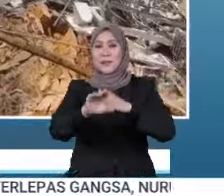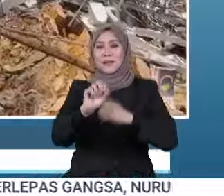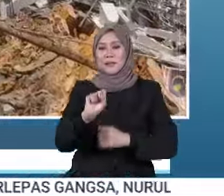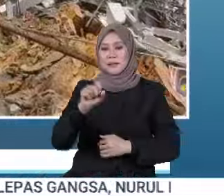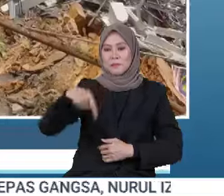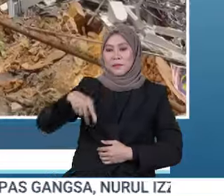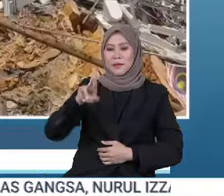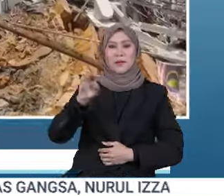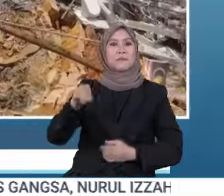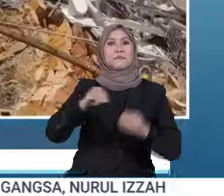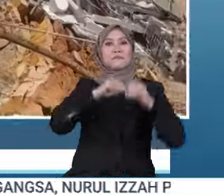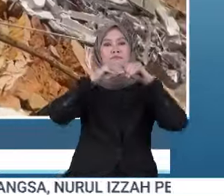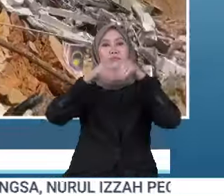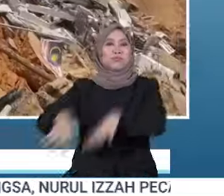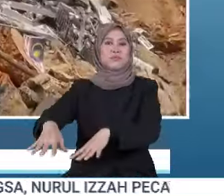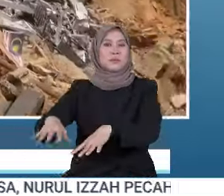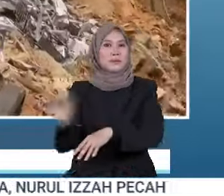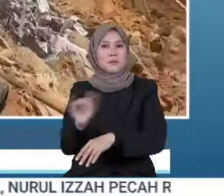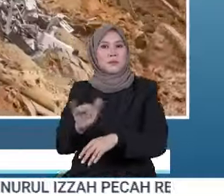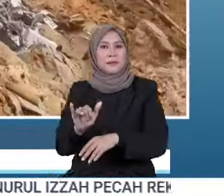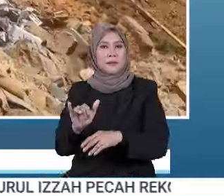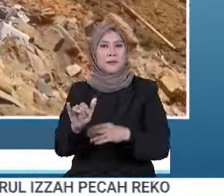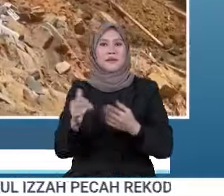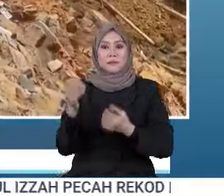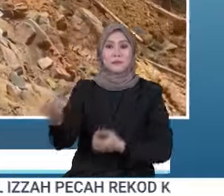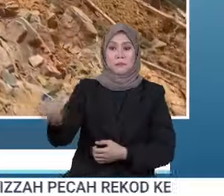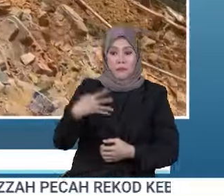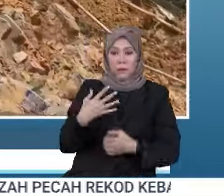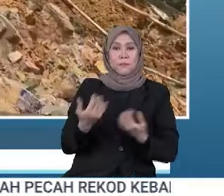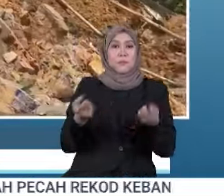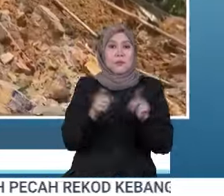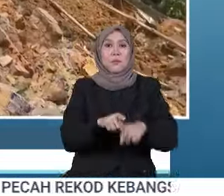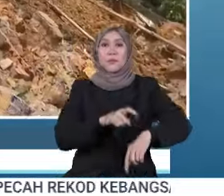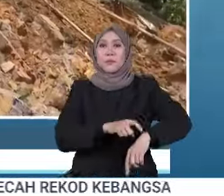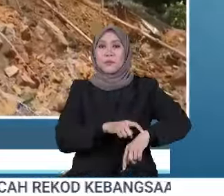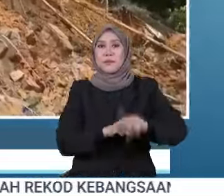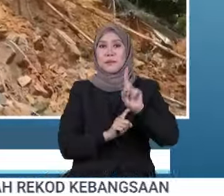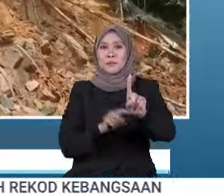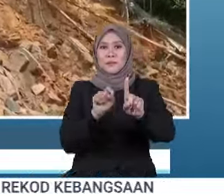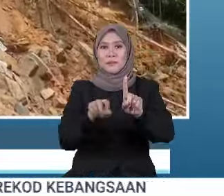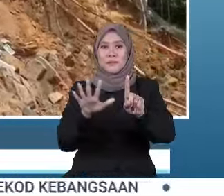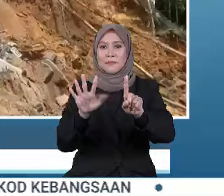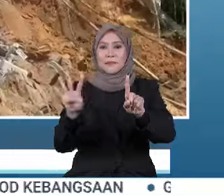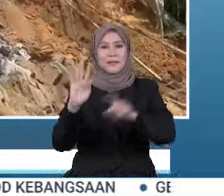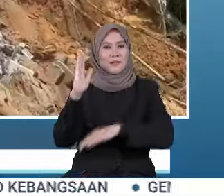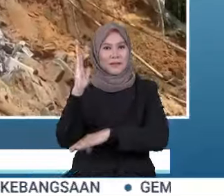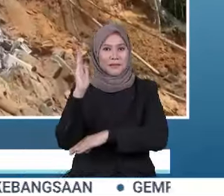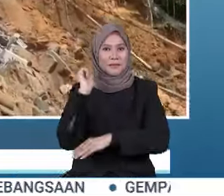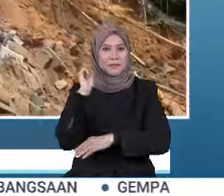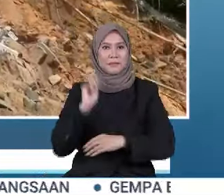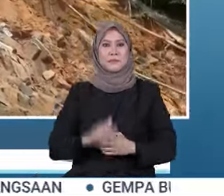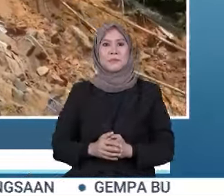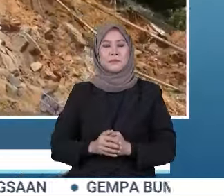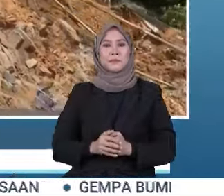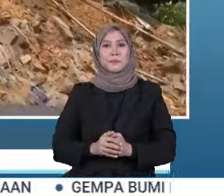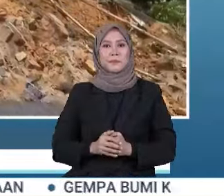juga runtuh akibat kejadian tanah runtuh yang dimaklumkan berlaku sekitar 154 tengah hari tadi